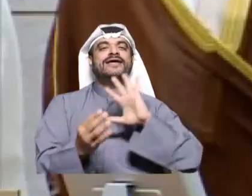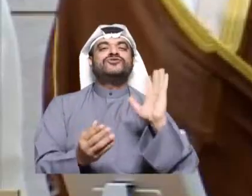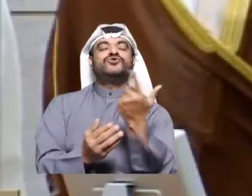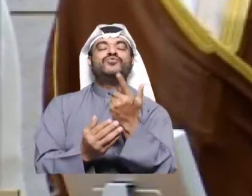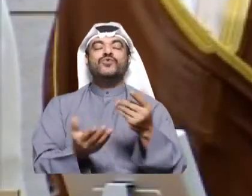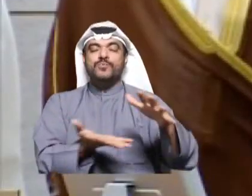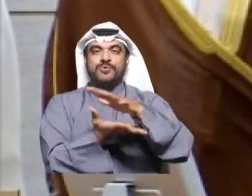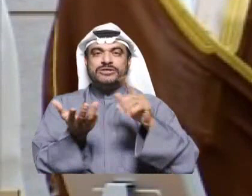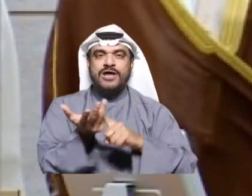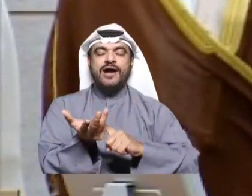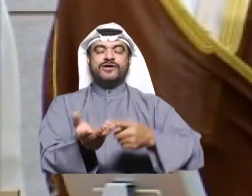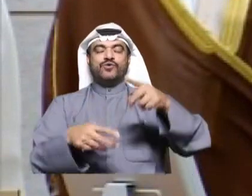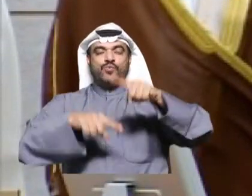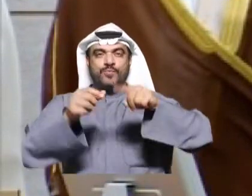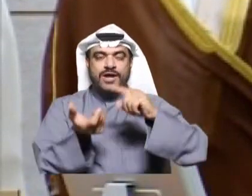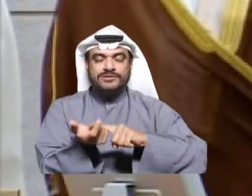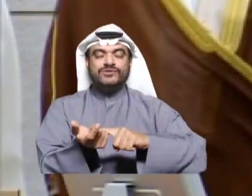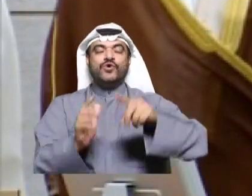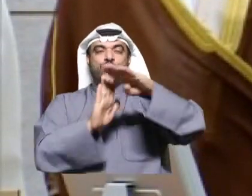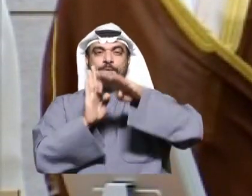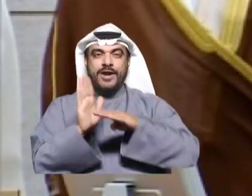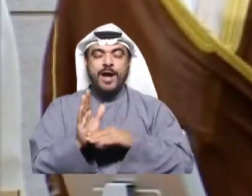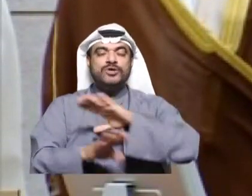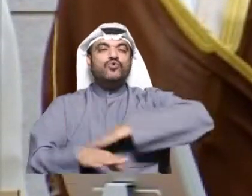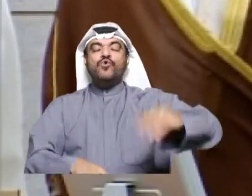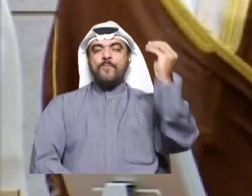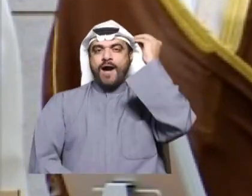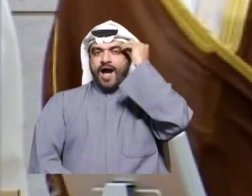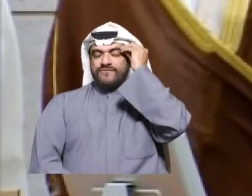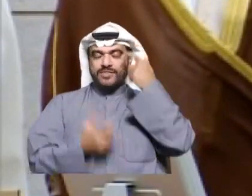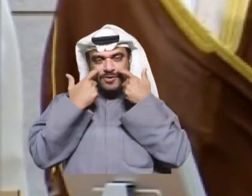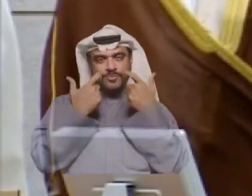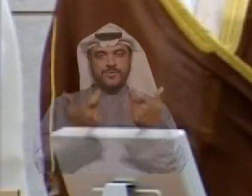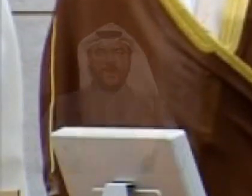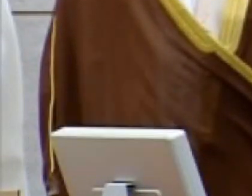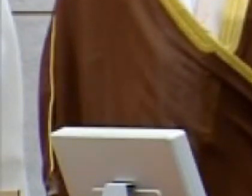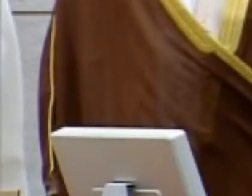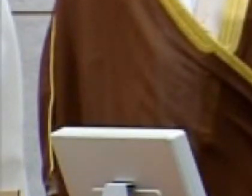القضايا والتحديات الداخلية وما يحيط بالمنطقة من أخطار.